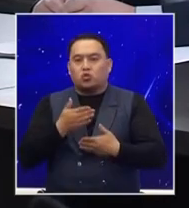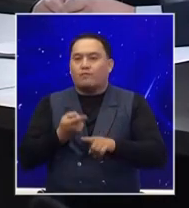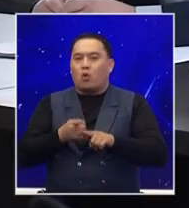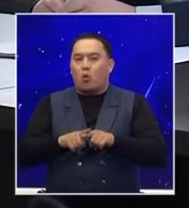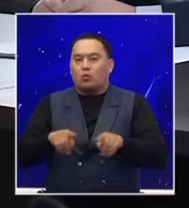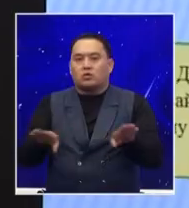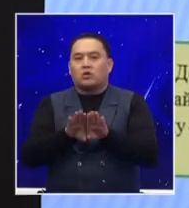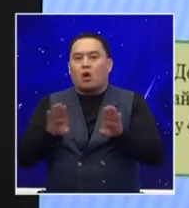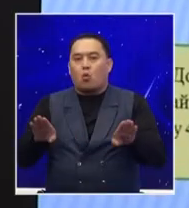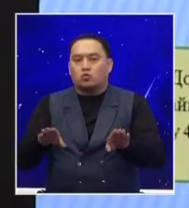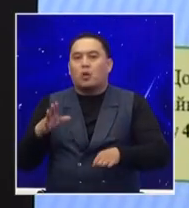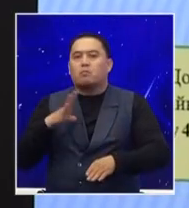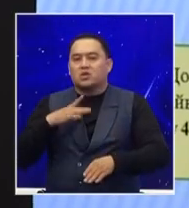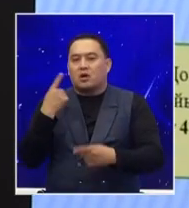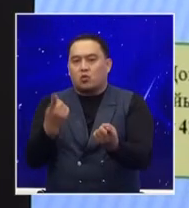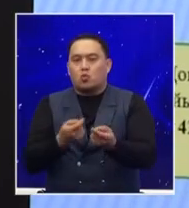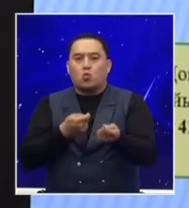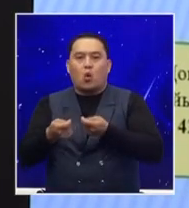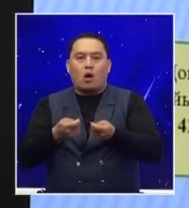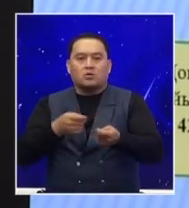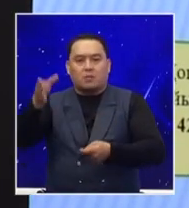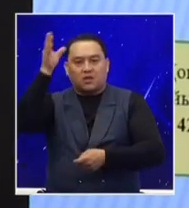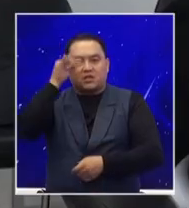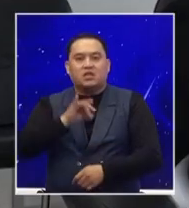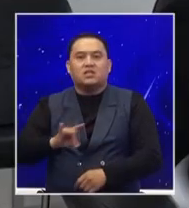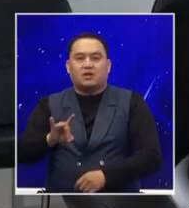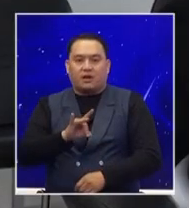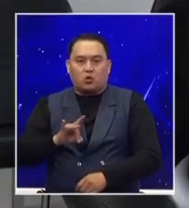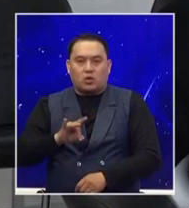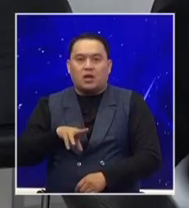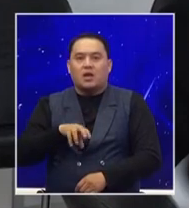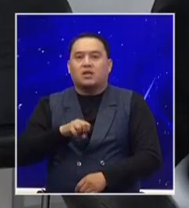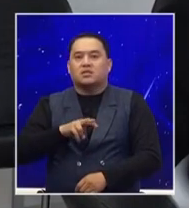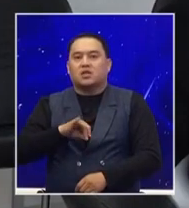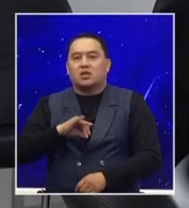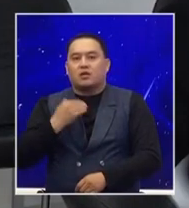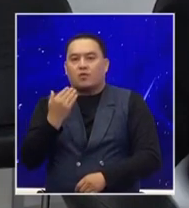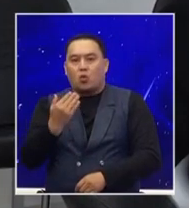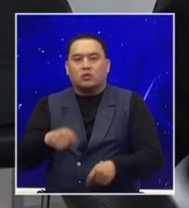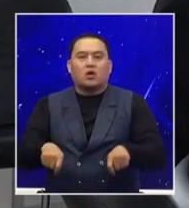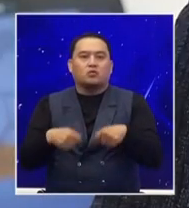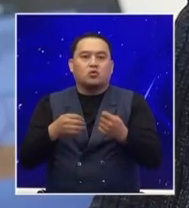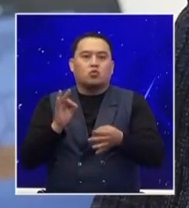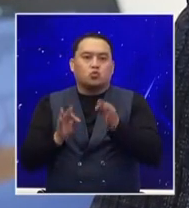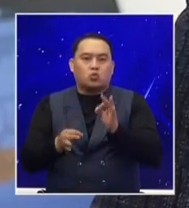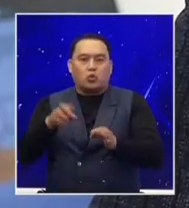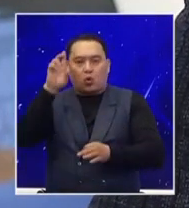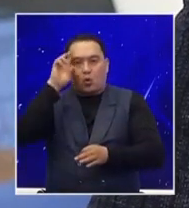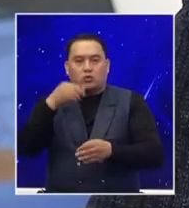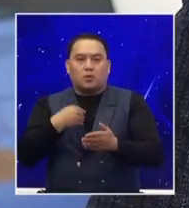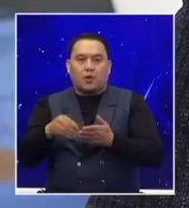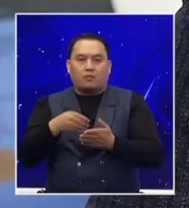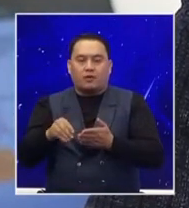же дисциплинарному наказанию привлечена и руководитель отдела образования Илийского района Лязат Каткеева, нарушившая нормы